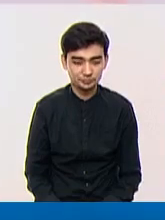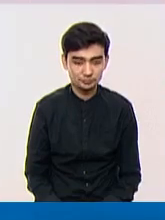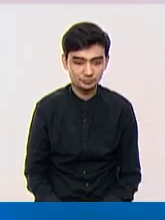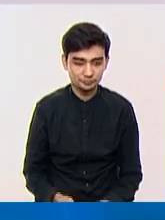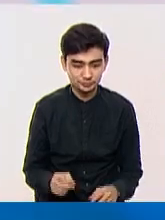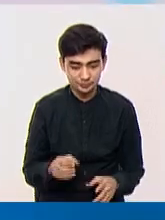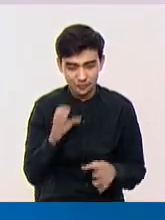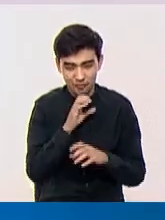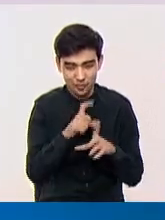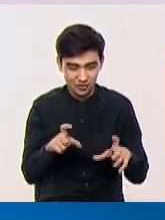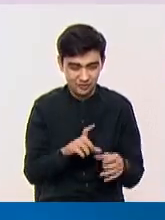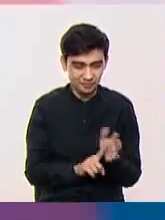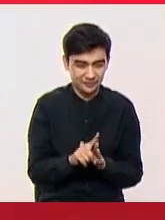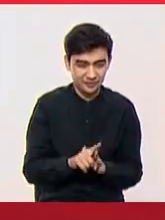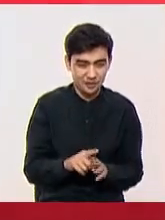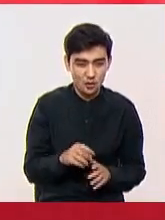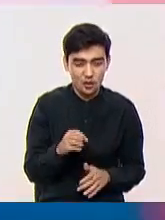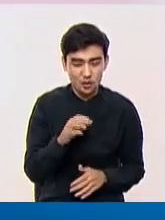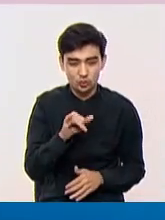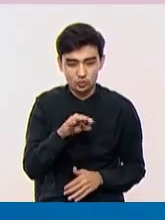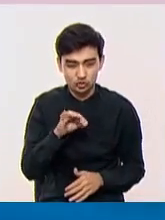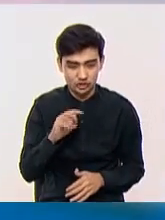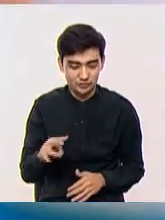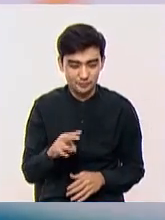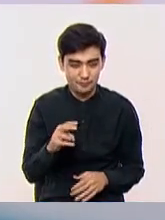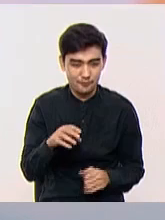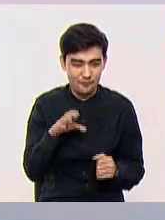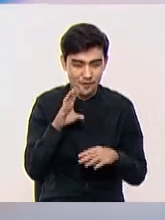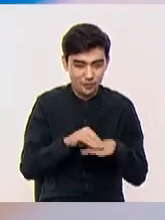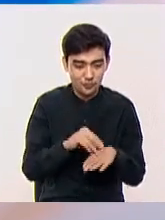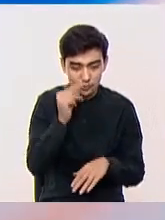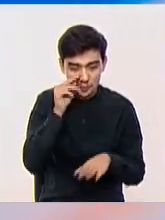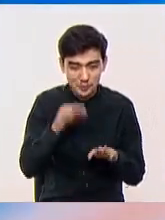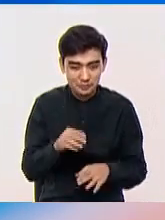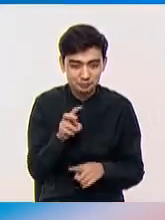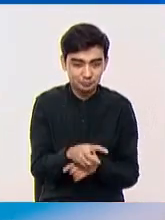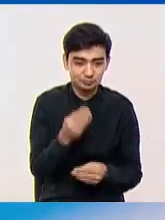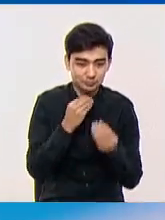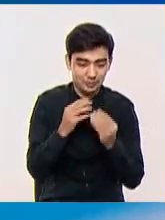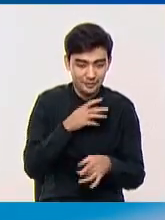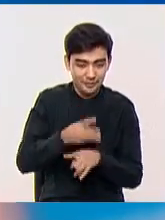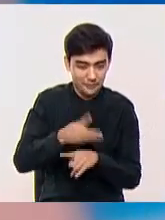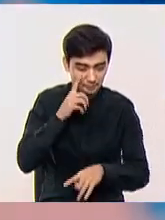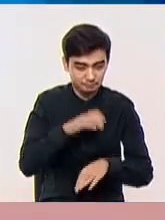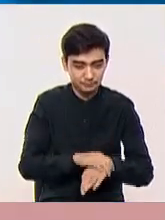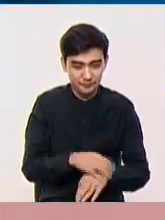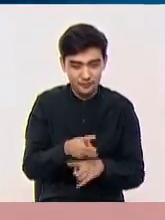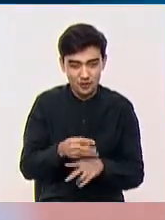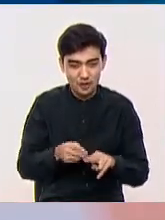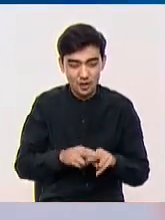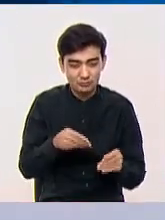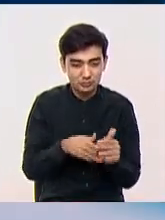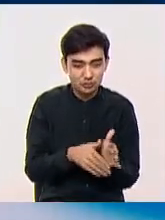Мародеры во время погромов устроили поздний ужин в одной из пиццерий Шымкента. Их мародерство и трапеза попали на камеры видеонаблюдения.